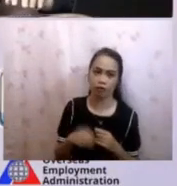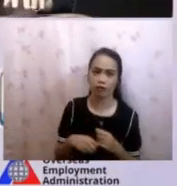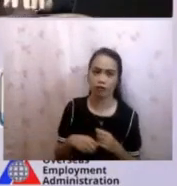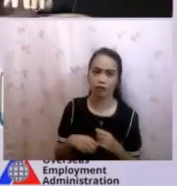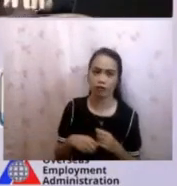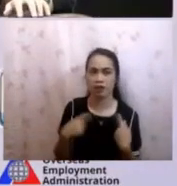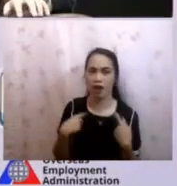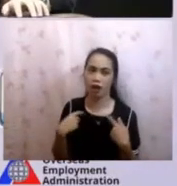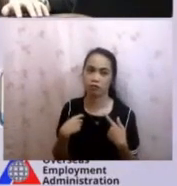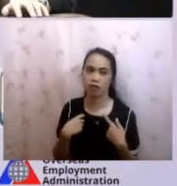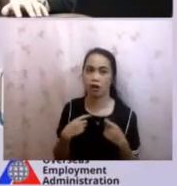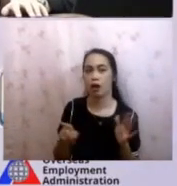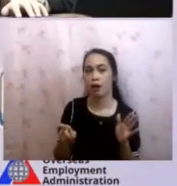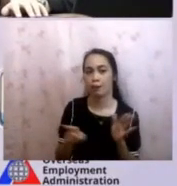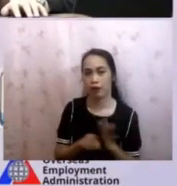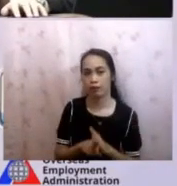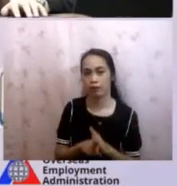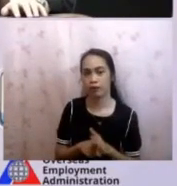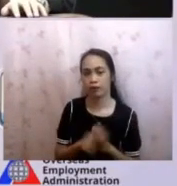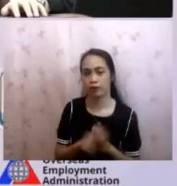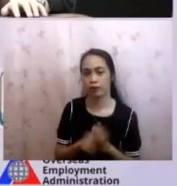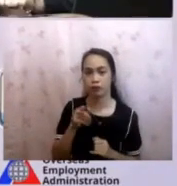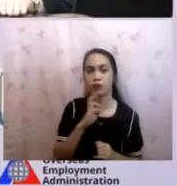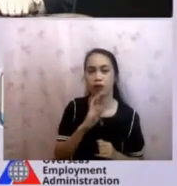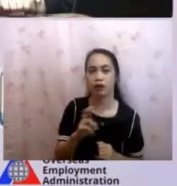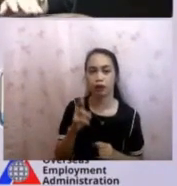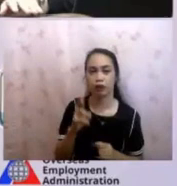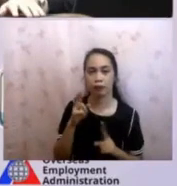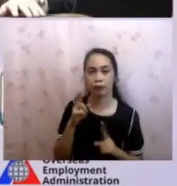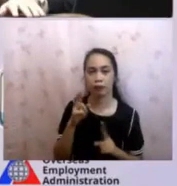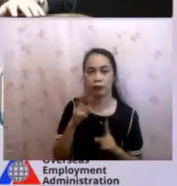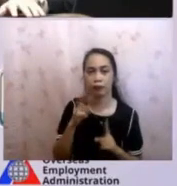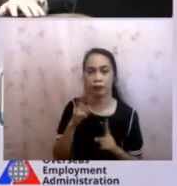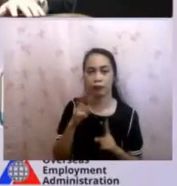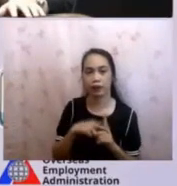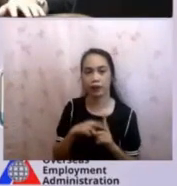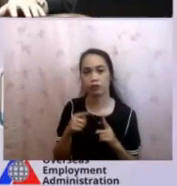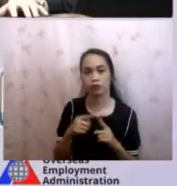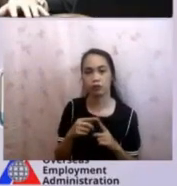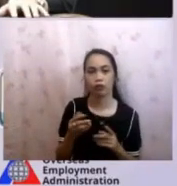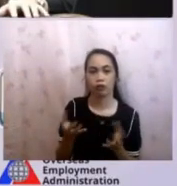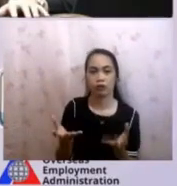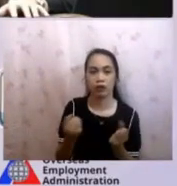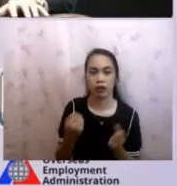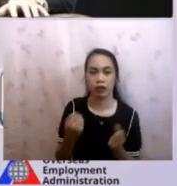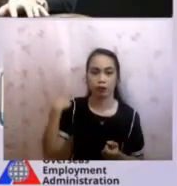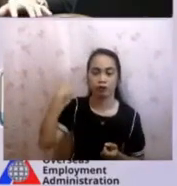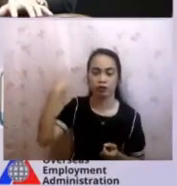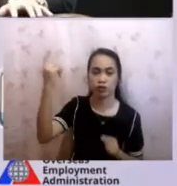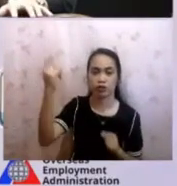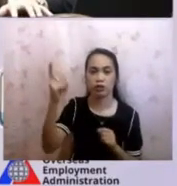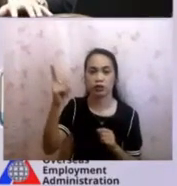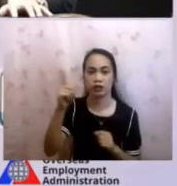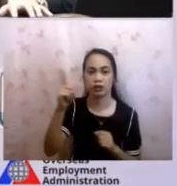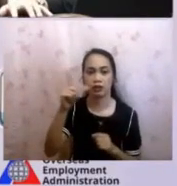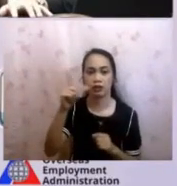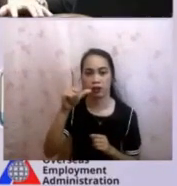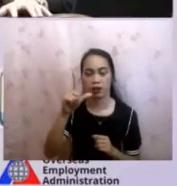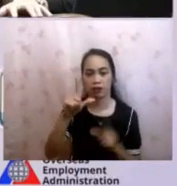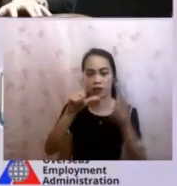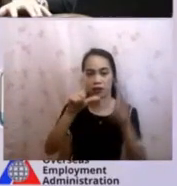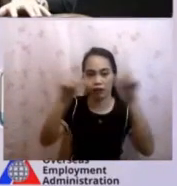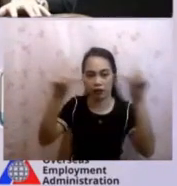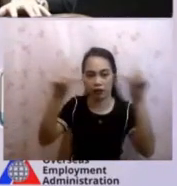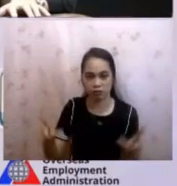But, of course, there are exceptions for those. So, if you are applying or if nakuha ka itong companies para ma-apply